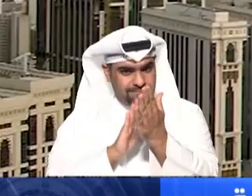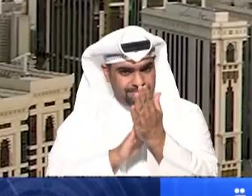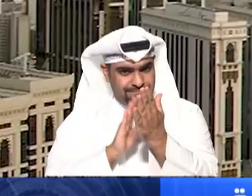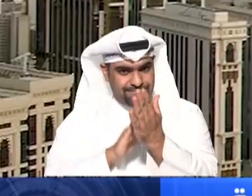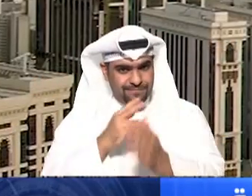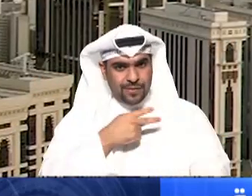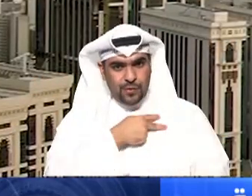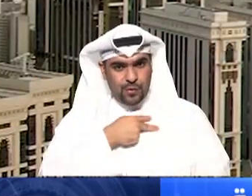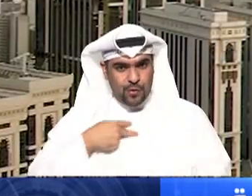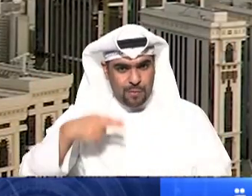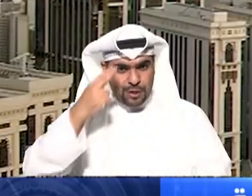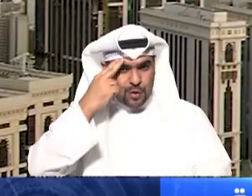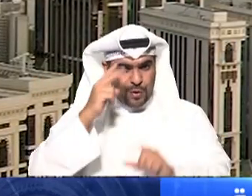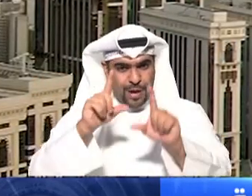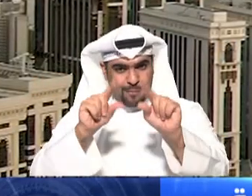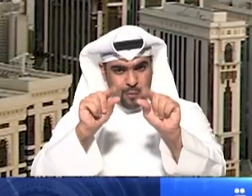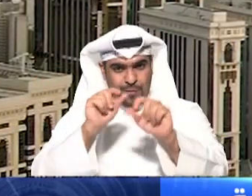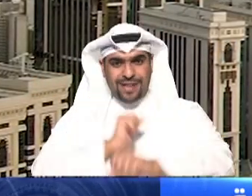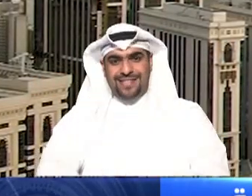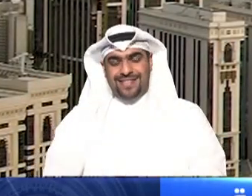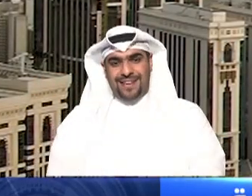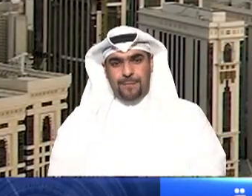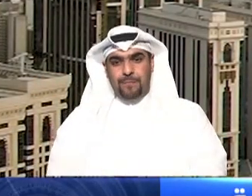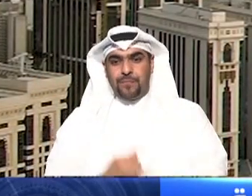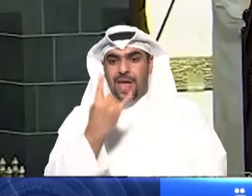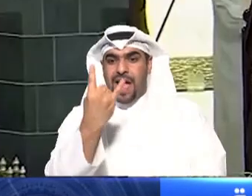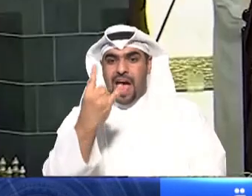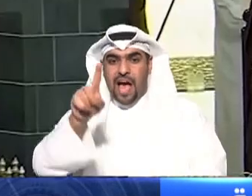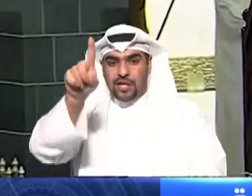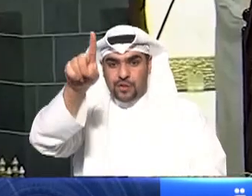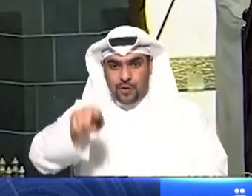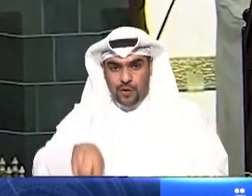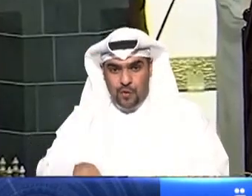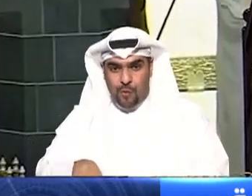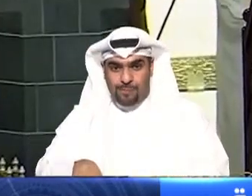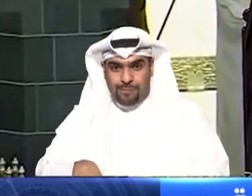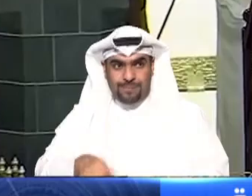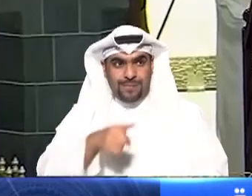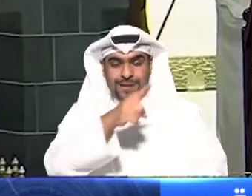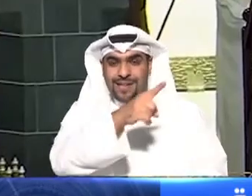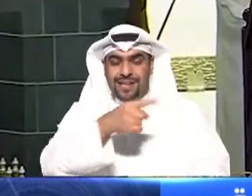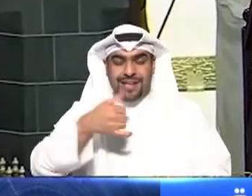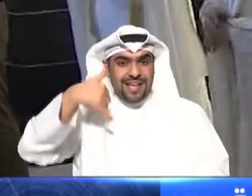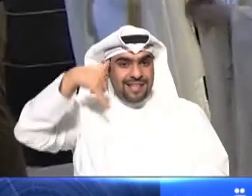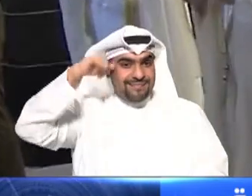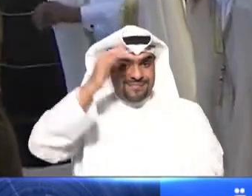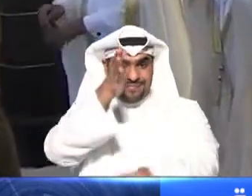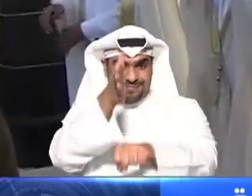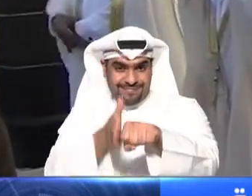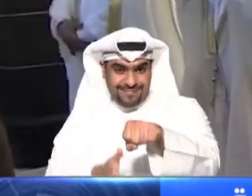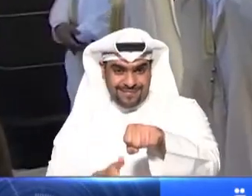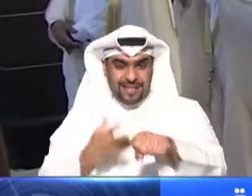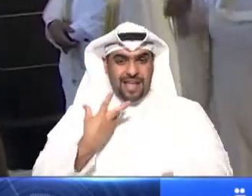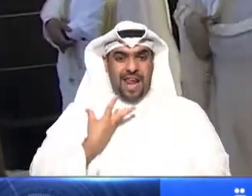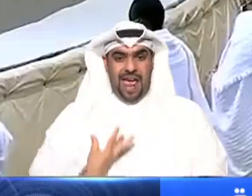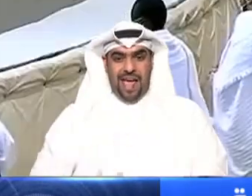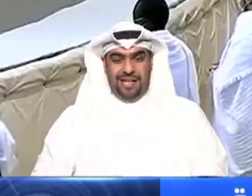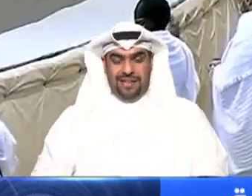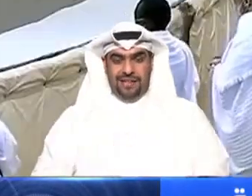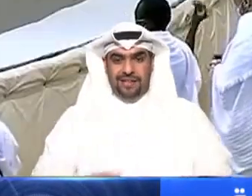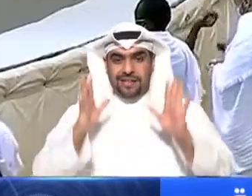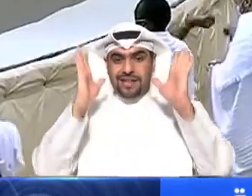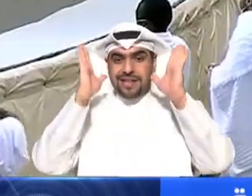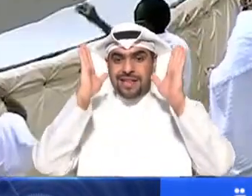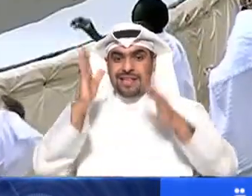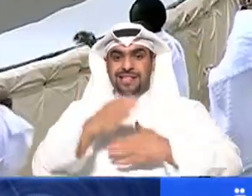العالم. صبيحة يوم العاشر من ذي الحجة يوم عيد الأضحى المبارك، أدى المسلمون صلاة العيد في الوقت